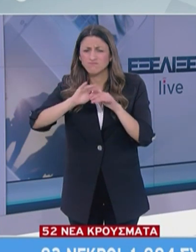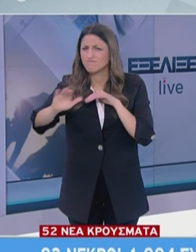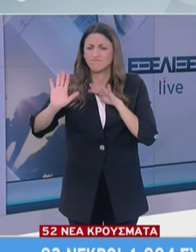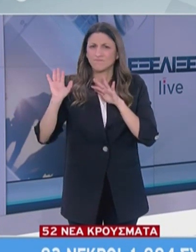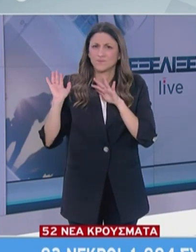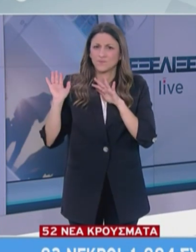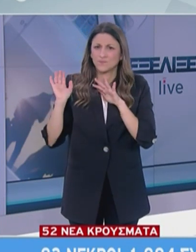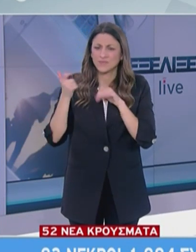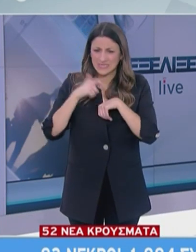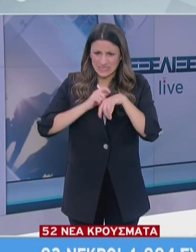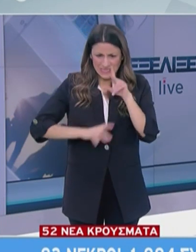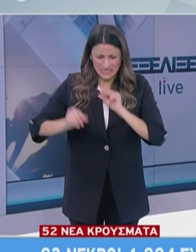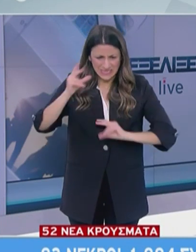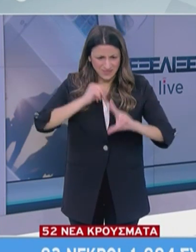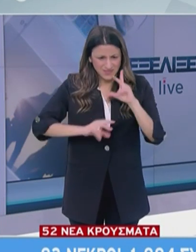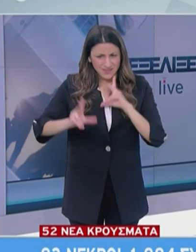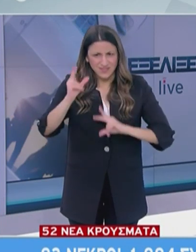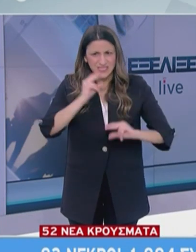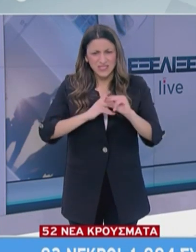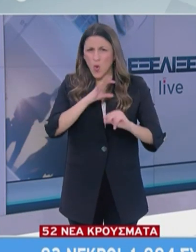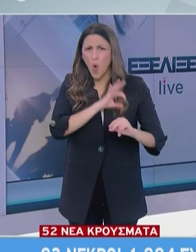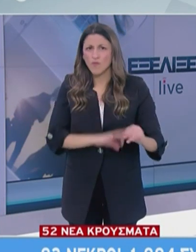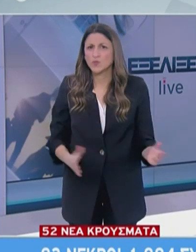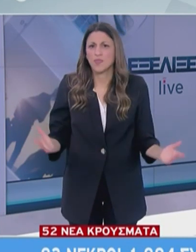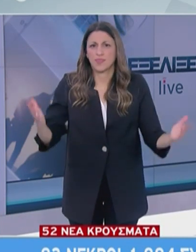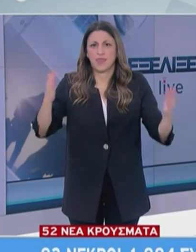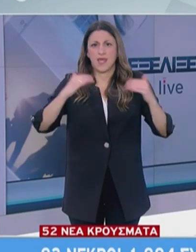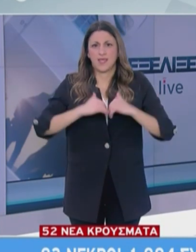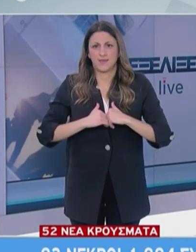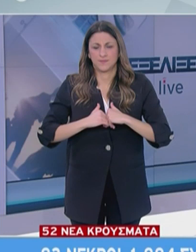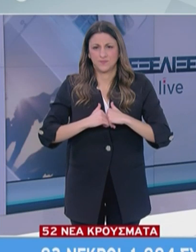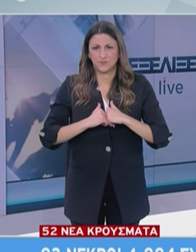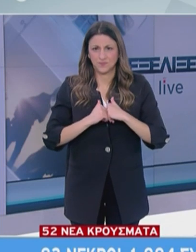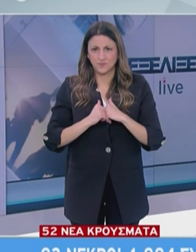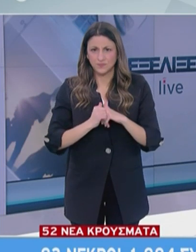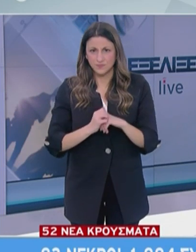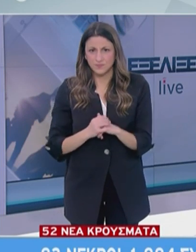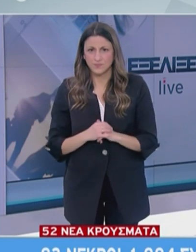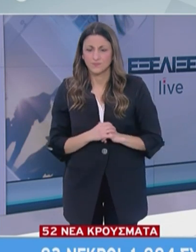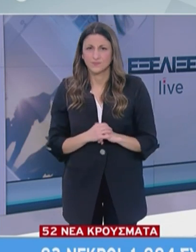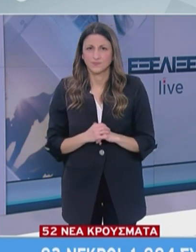από κάθε συζήτηση και κάθε λογική η προσέγγιση αυτή.